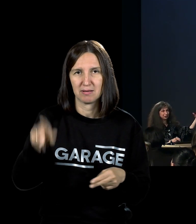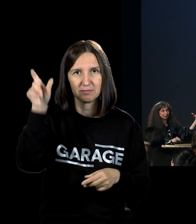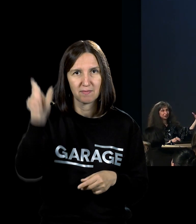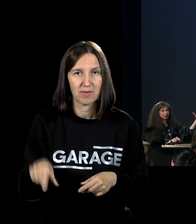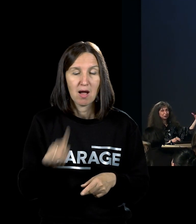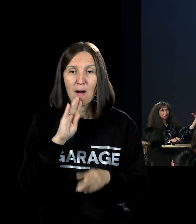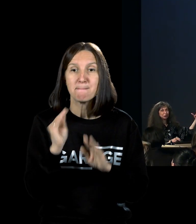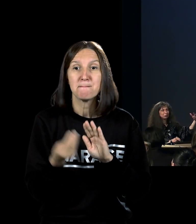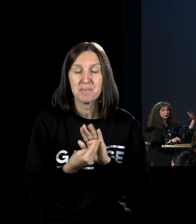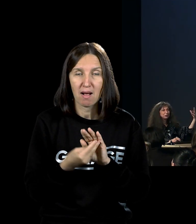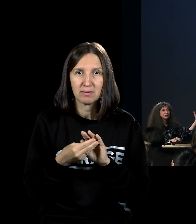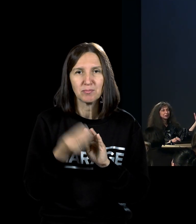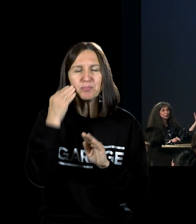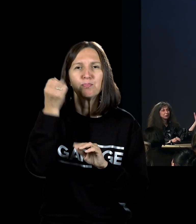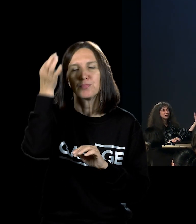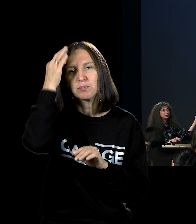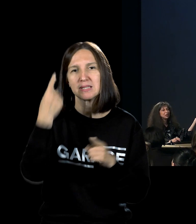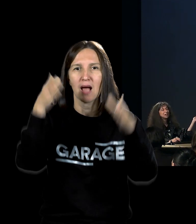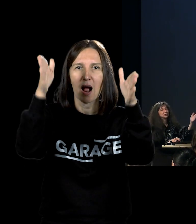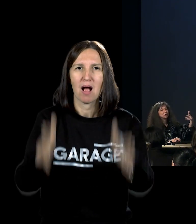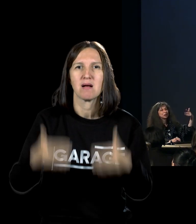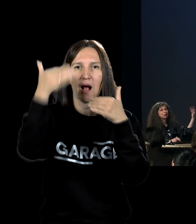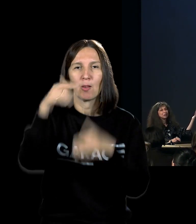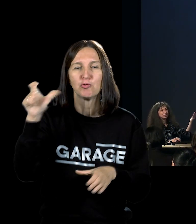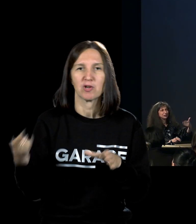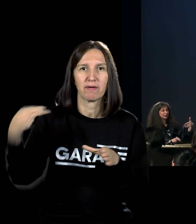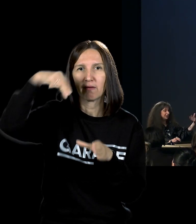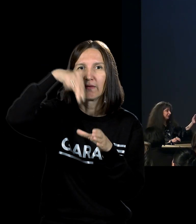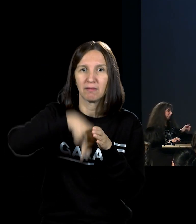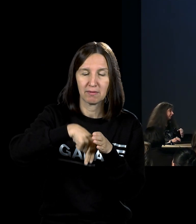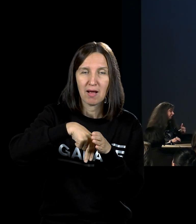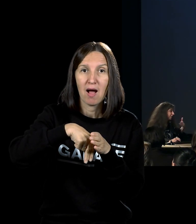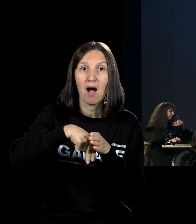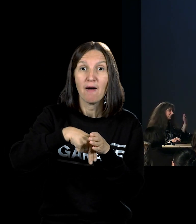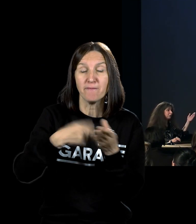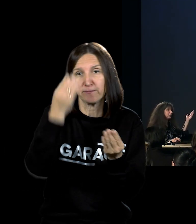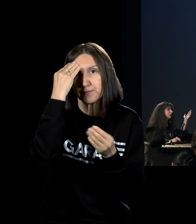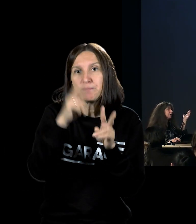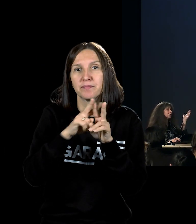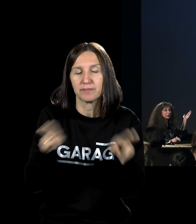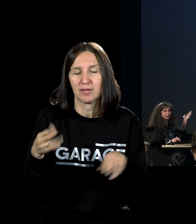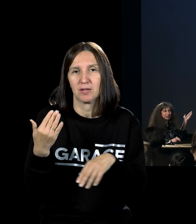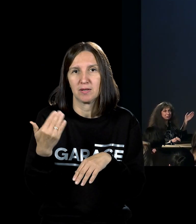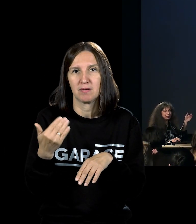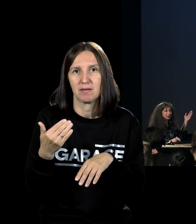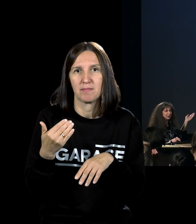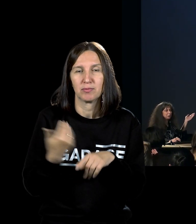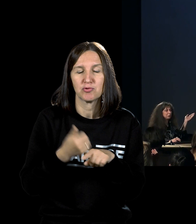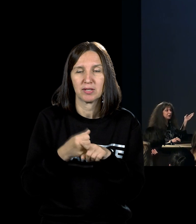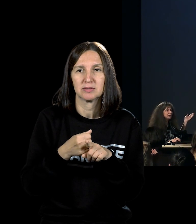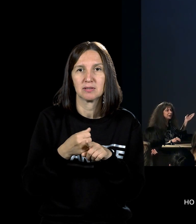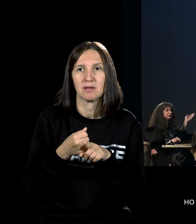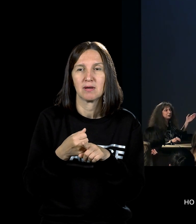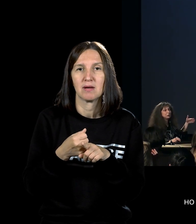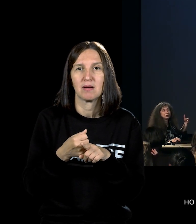которая пряталась в этой колонии, чтобы оживить этот минимализм, который открывался за этими белыми плоскостями в виде